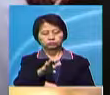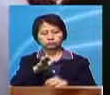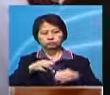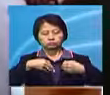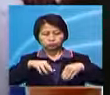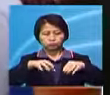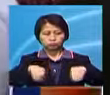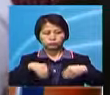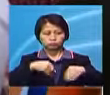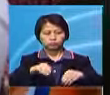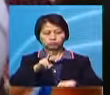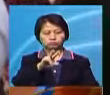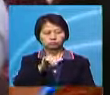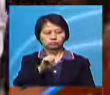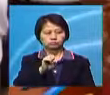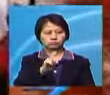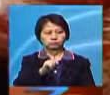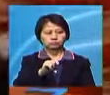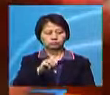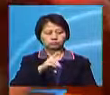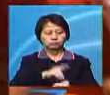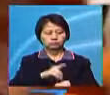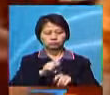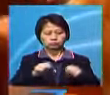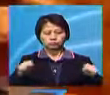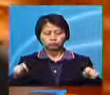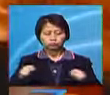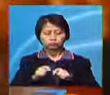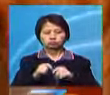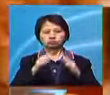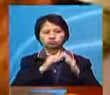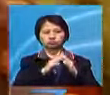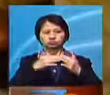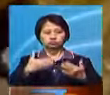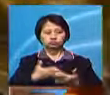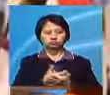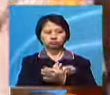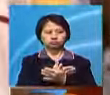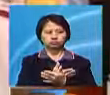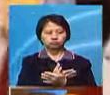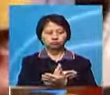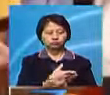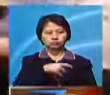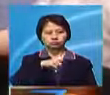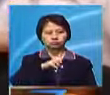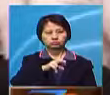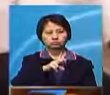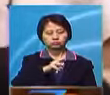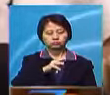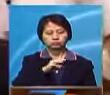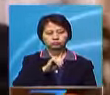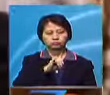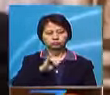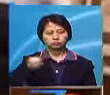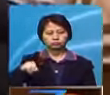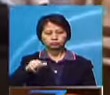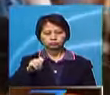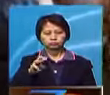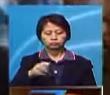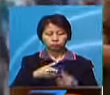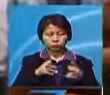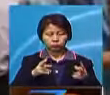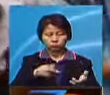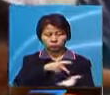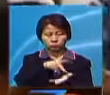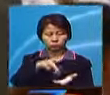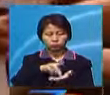jualan projek Vista Perdana Fasa 2 di tapak projek di Bandar Baru Pemaijaya. Beliau akan turut merasmikan pusat